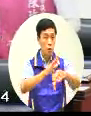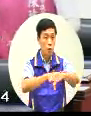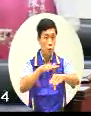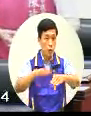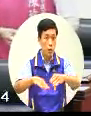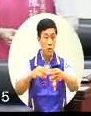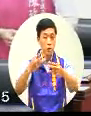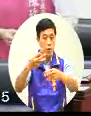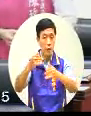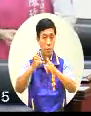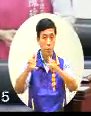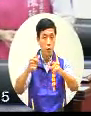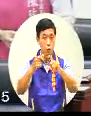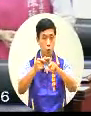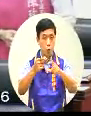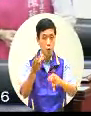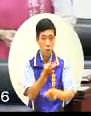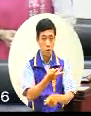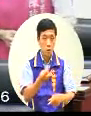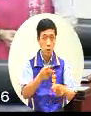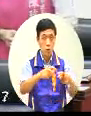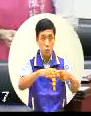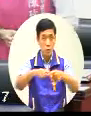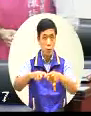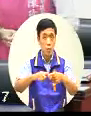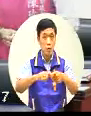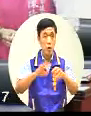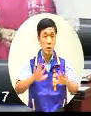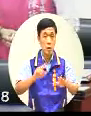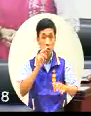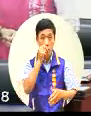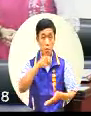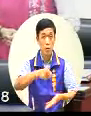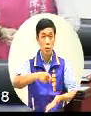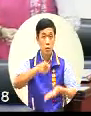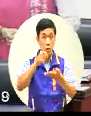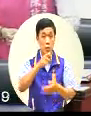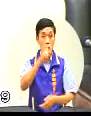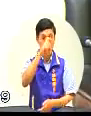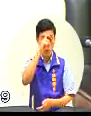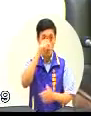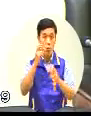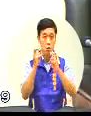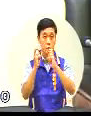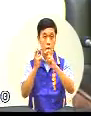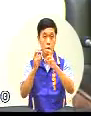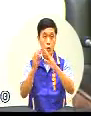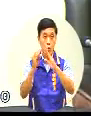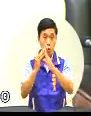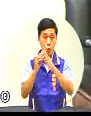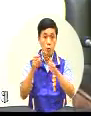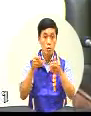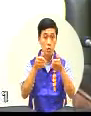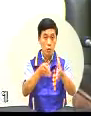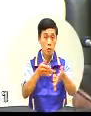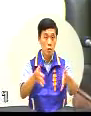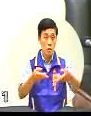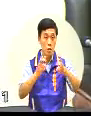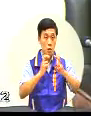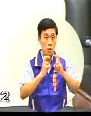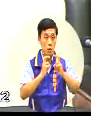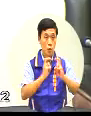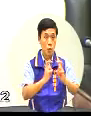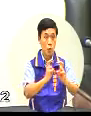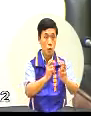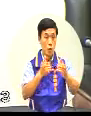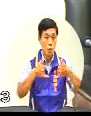想我跟曾俊杰议员今天我们特别一定要来提出来，就是请捷运局你们在规划这个路线的时候，是不是要去